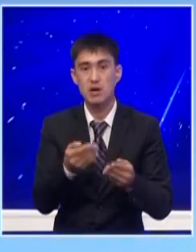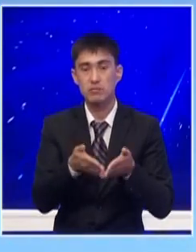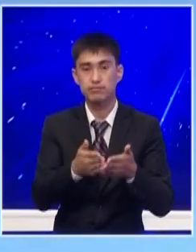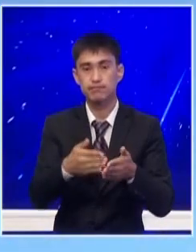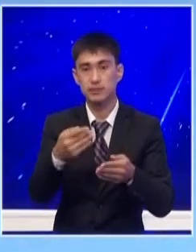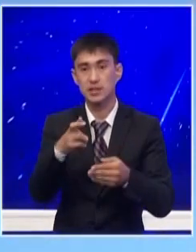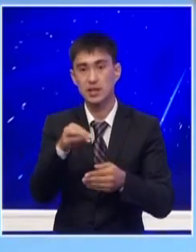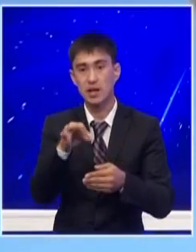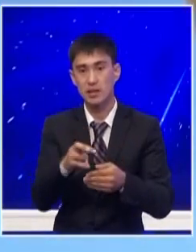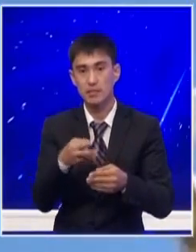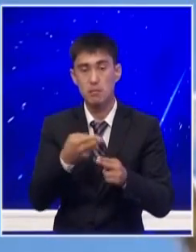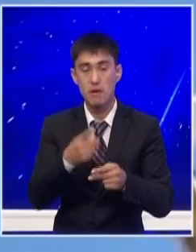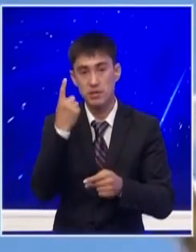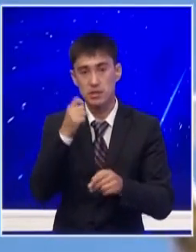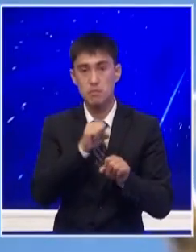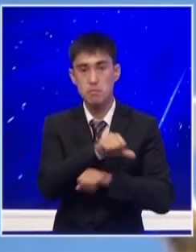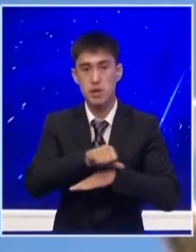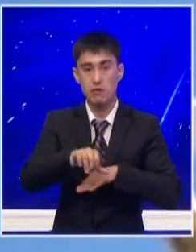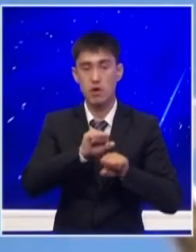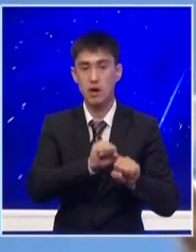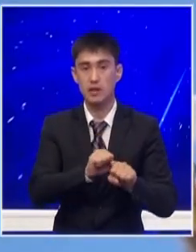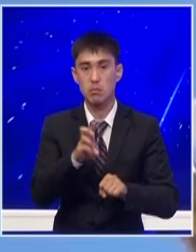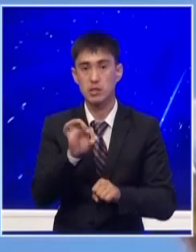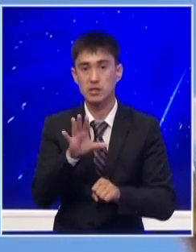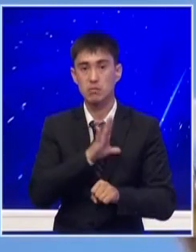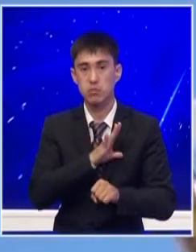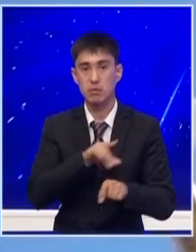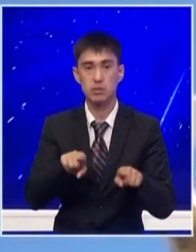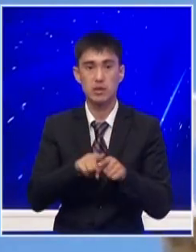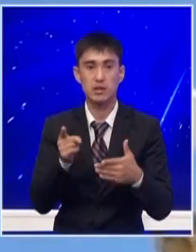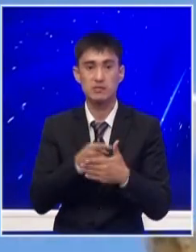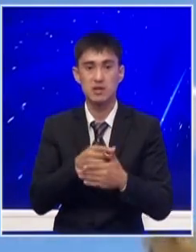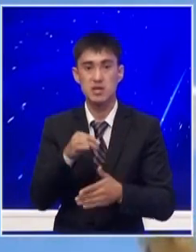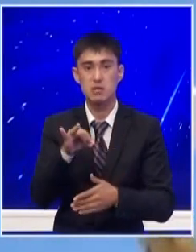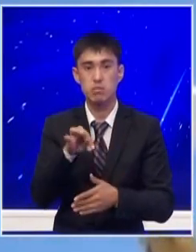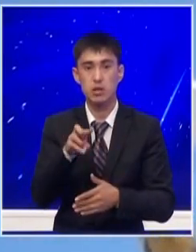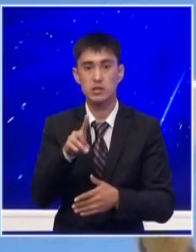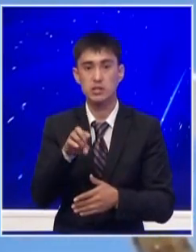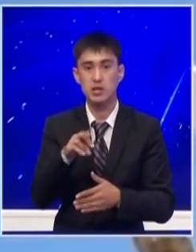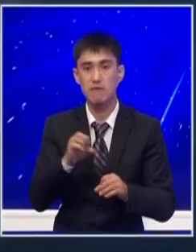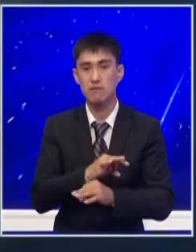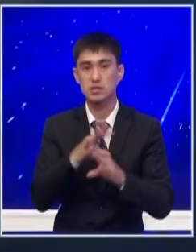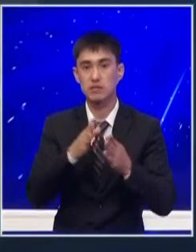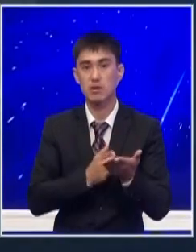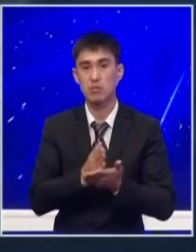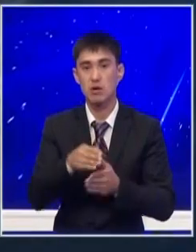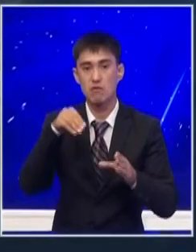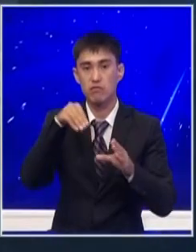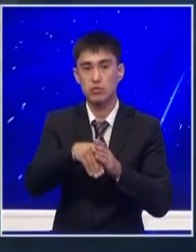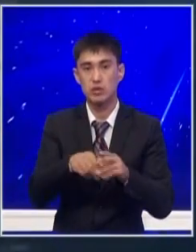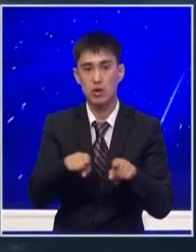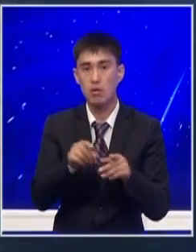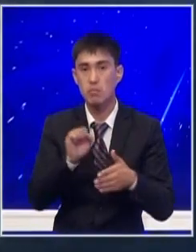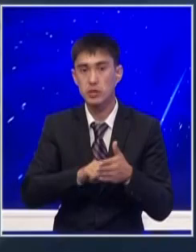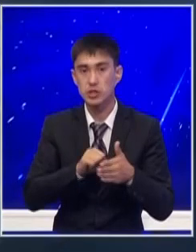корпуса «Титана». По версии береговой охраны, на батискафе произошла так называемая имплазия. Взрыв направлен отправлены внутрь. По